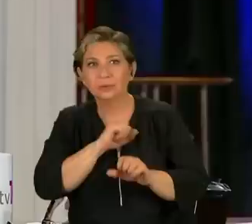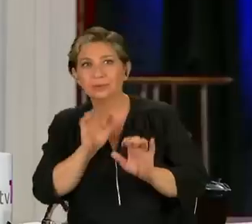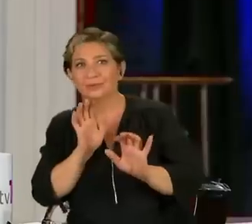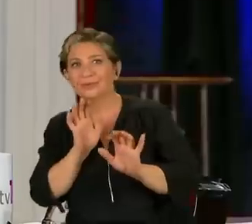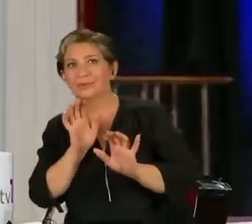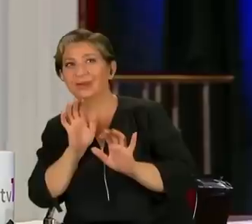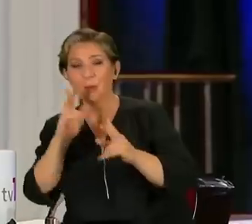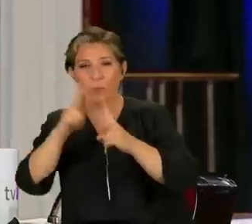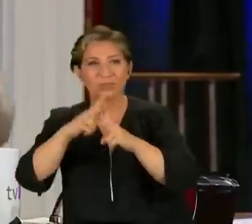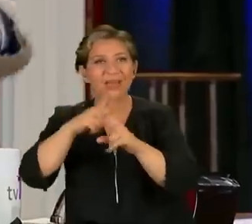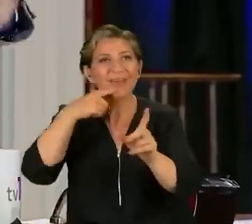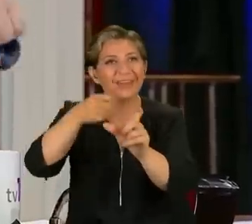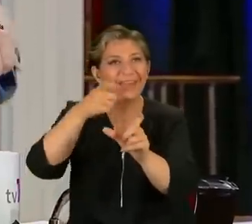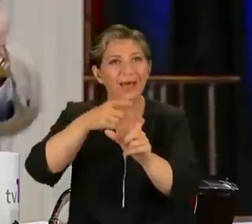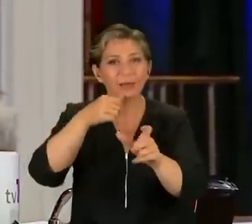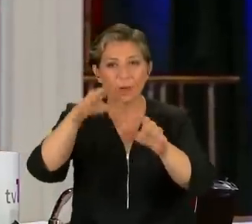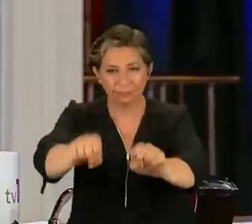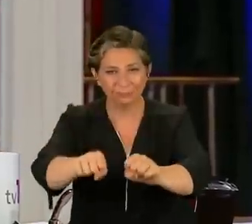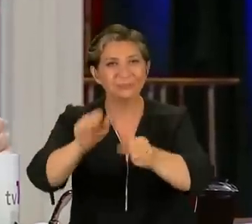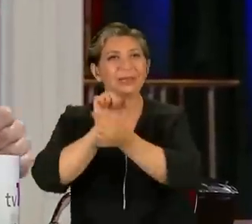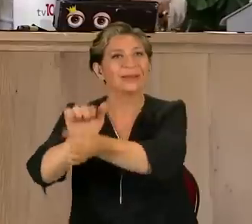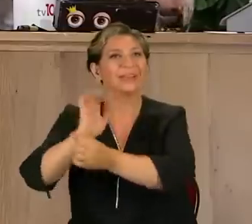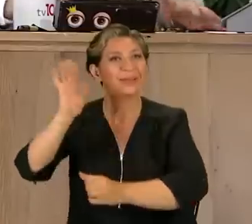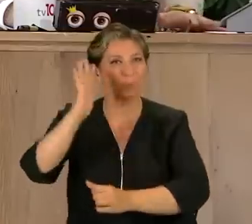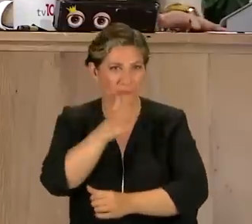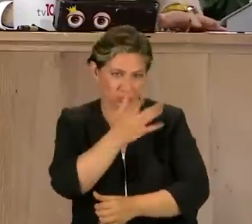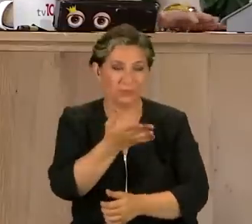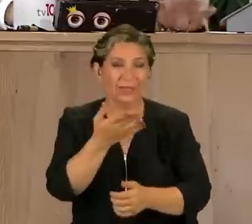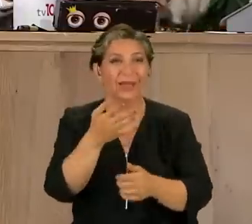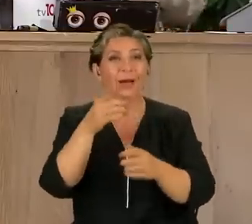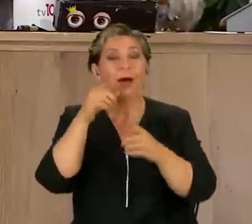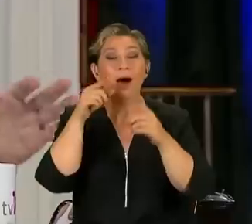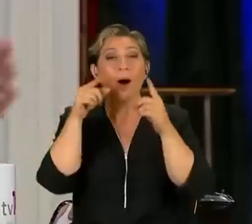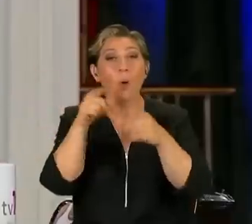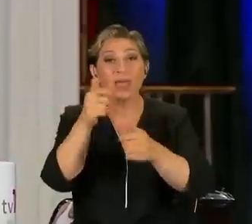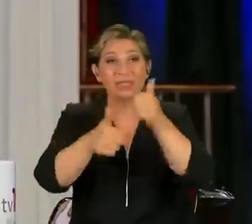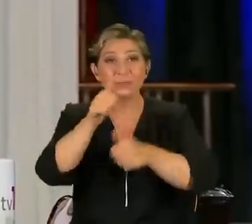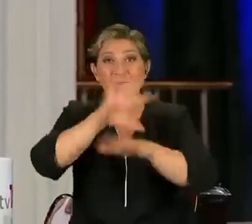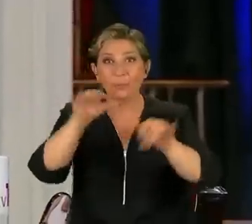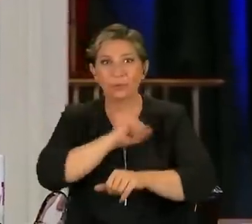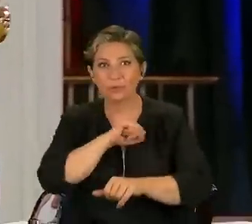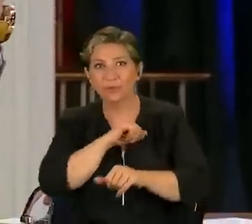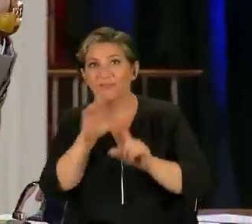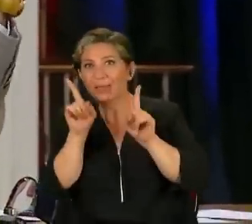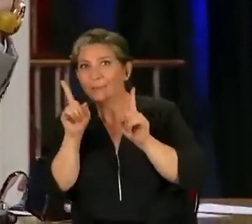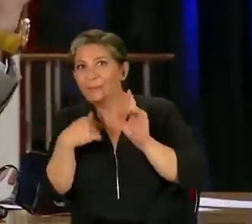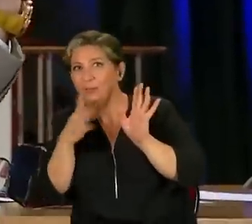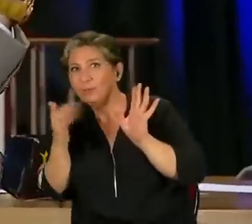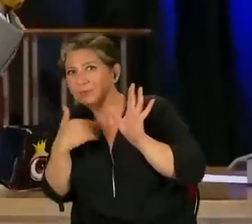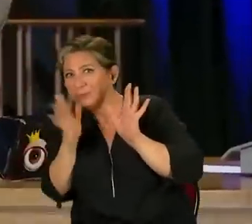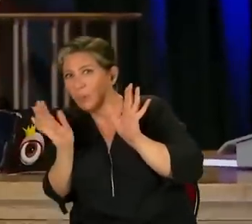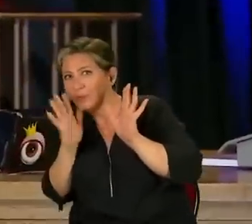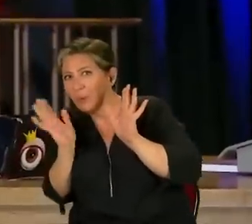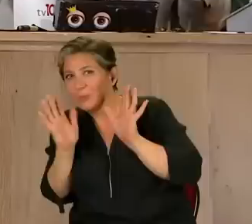hani onun şey polisler falan geliyor ya, adamı oracıkla stüdyoda tutukluyorlar falan. Karşısındaki yarışmacılar hepsi korku içinde. Vallahi bilemiyoruz